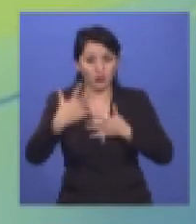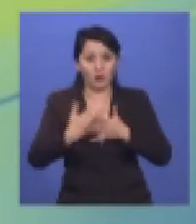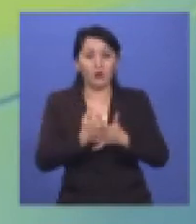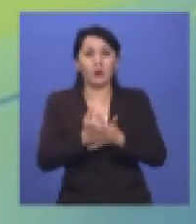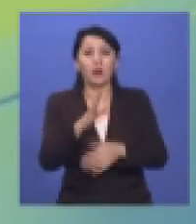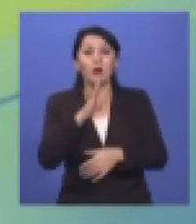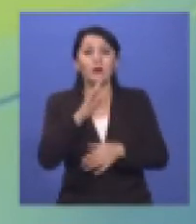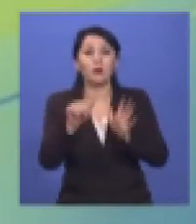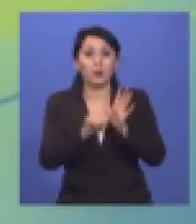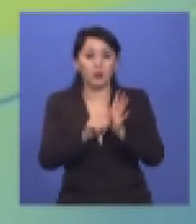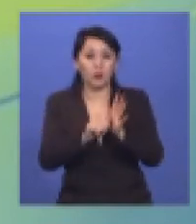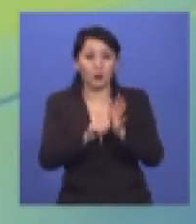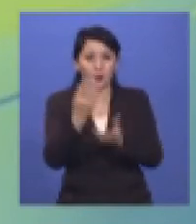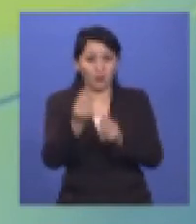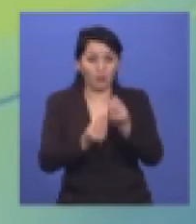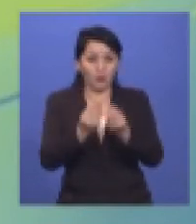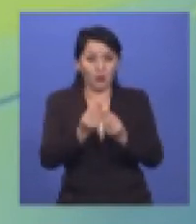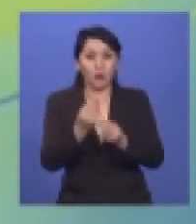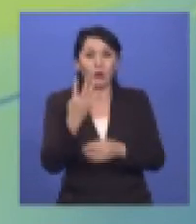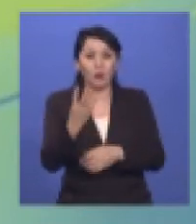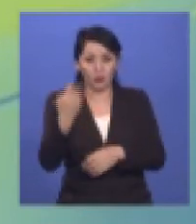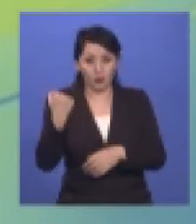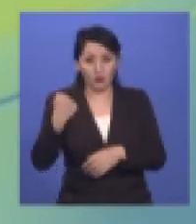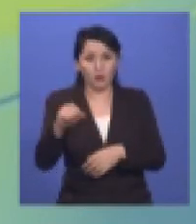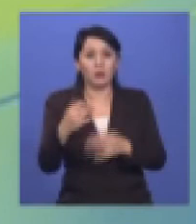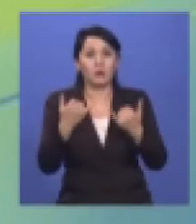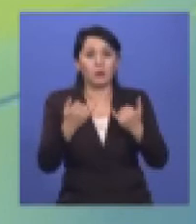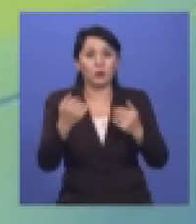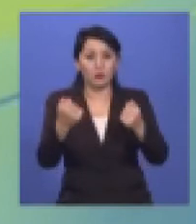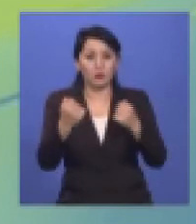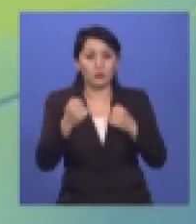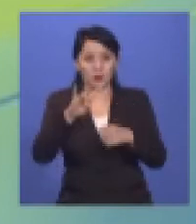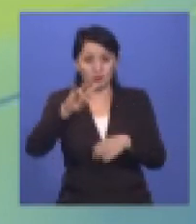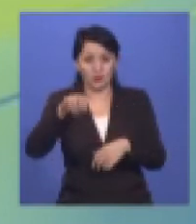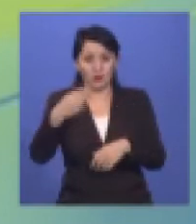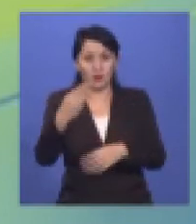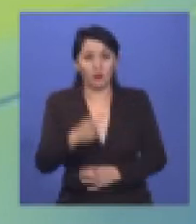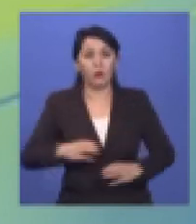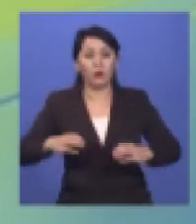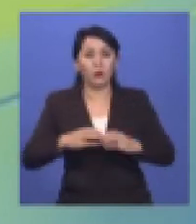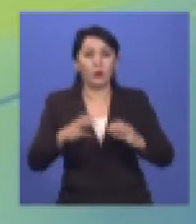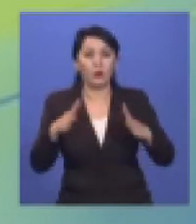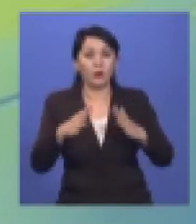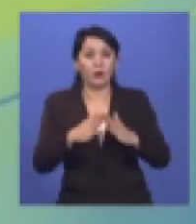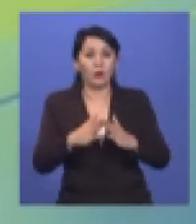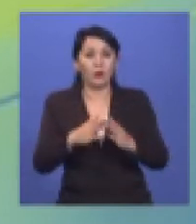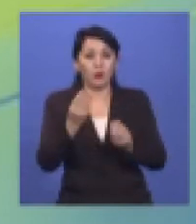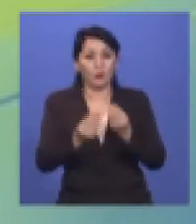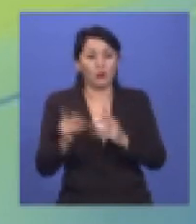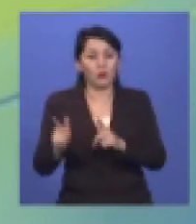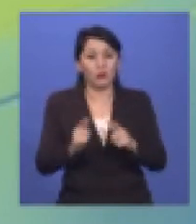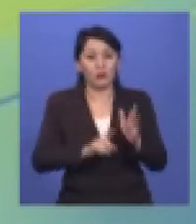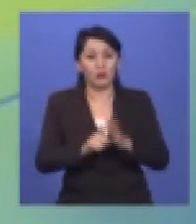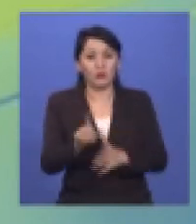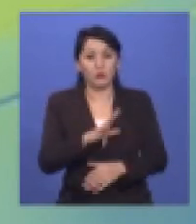болды. Қыздар 6 кездесу өткізіп, 4-теуінде жеңіске жетті. Қазір спортшылар ұлттық лиганың үйдегі ойындарына дайындалу